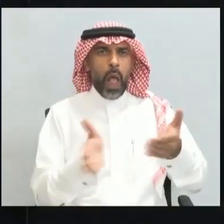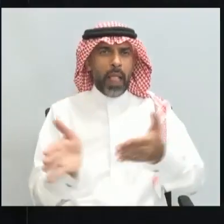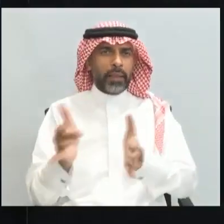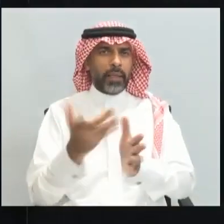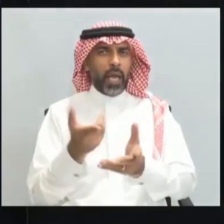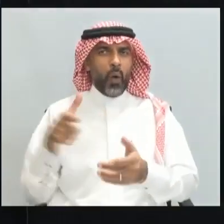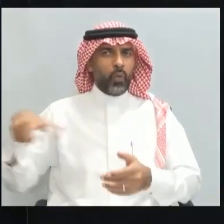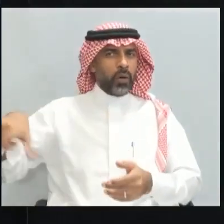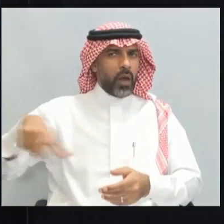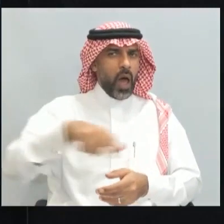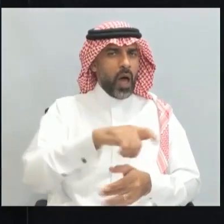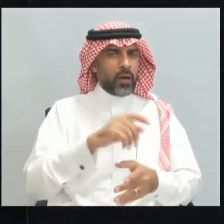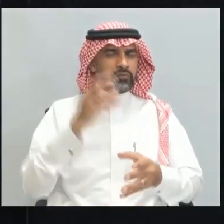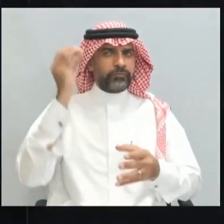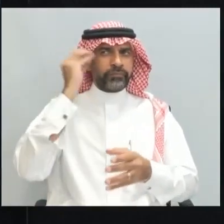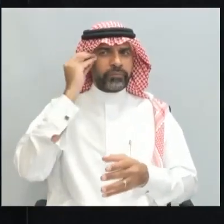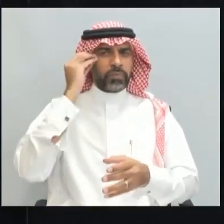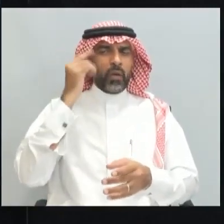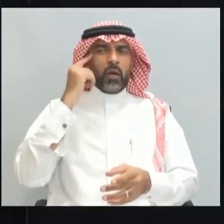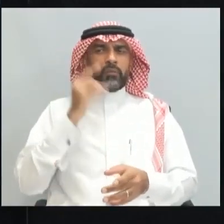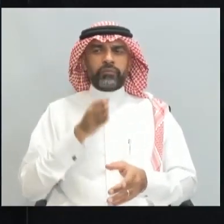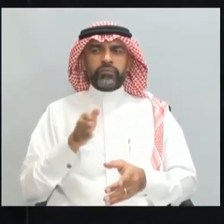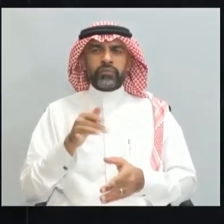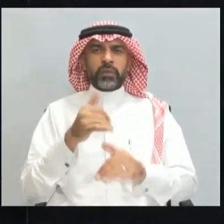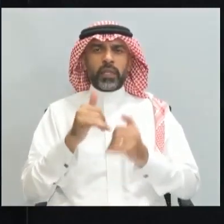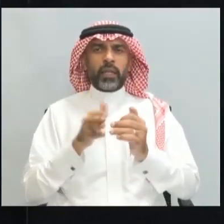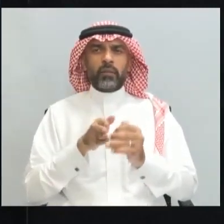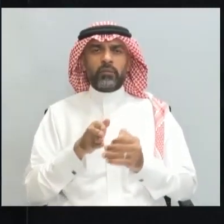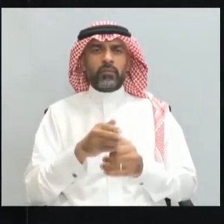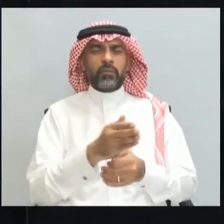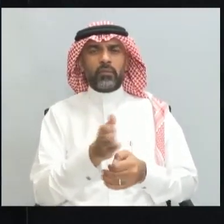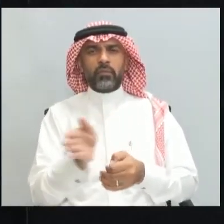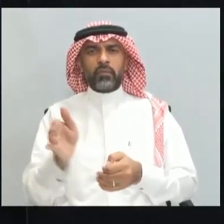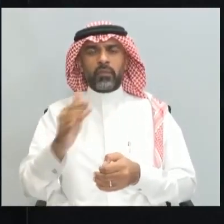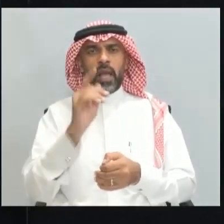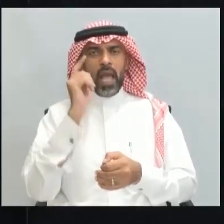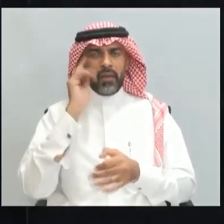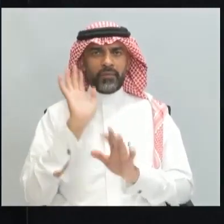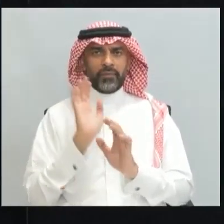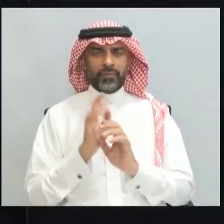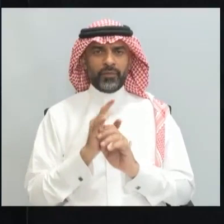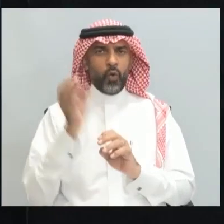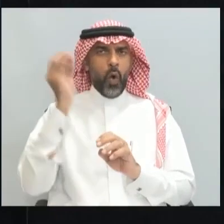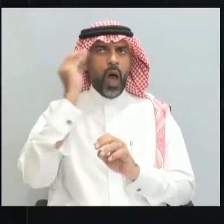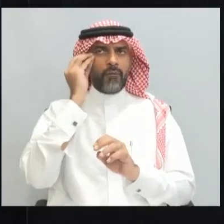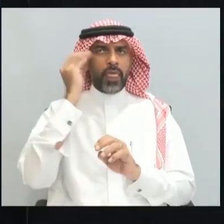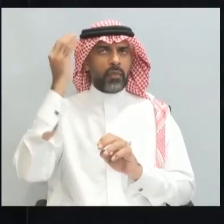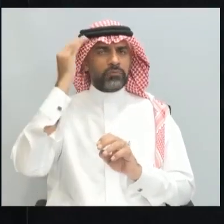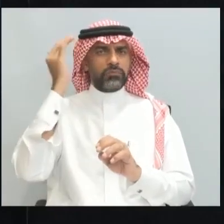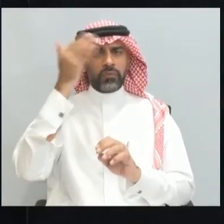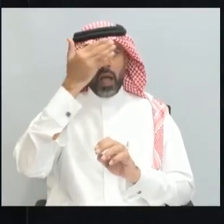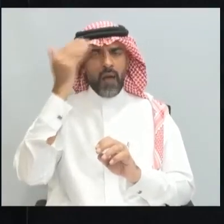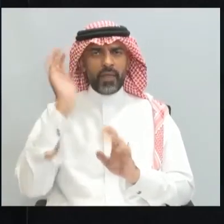يختزنه ابنائه في ذاكرته يعرف ويتعرف على طريقه من انتقاله من مكان الى